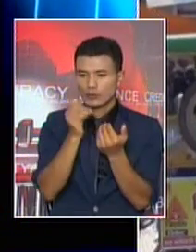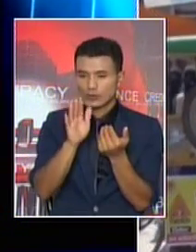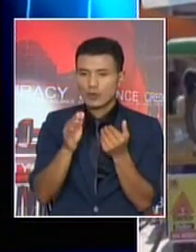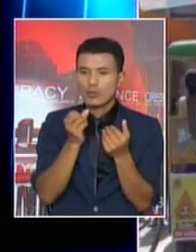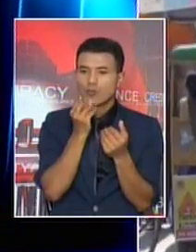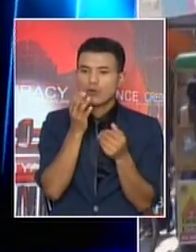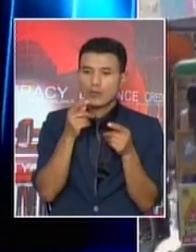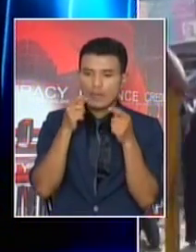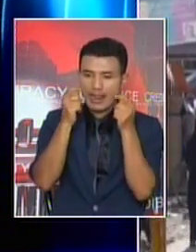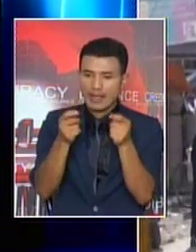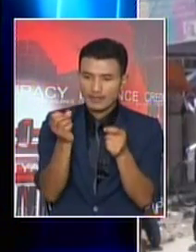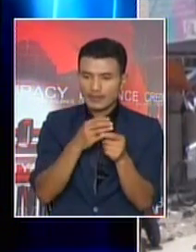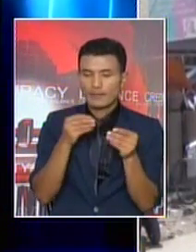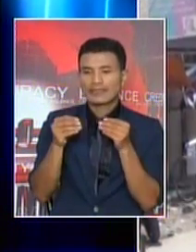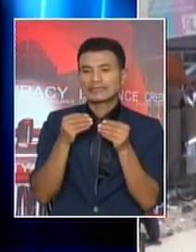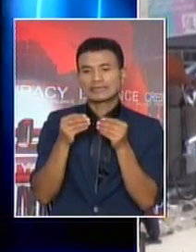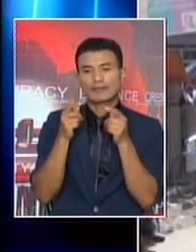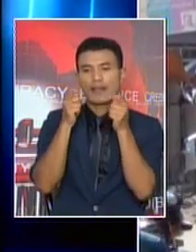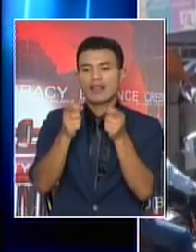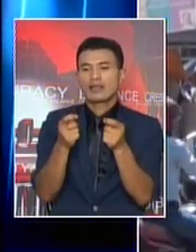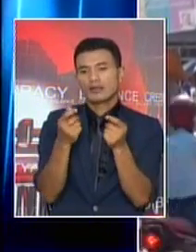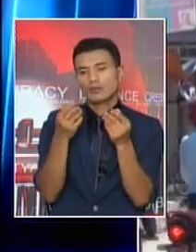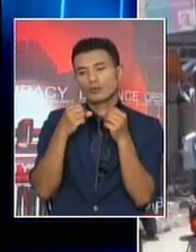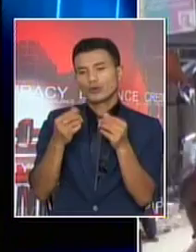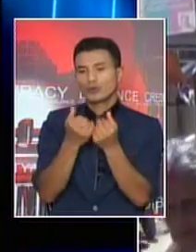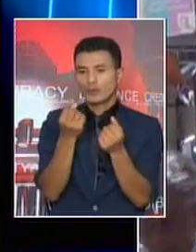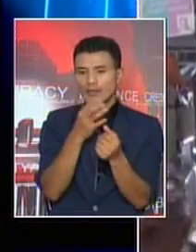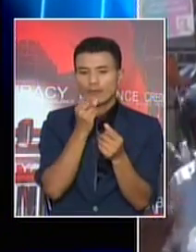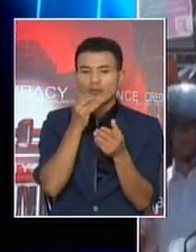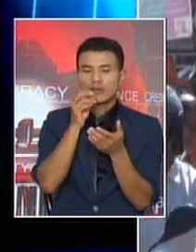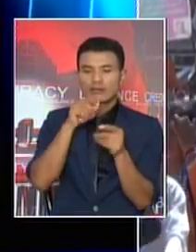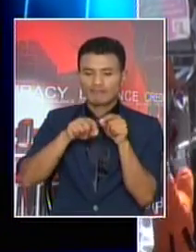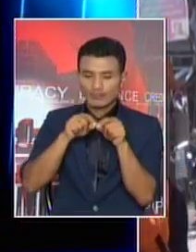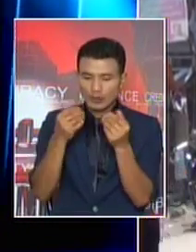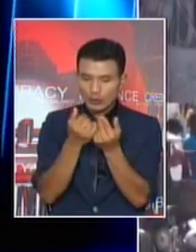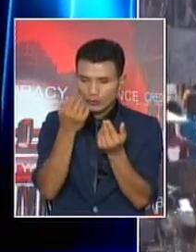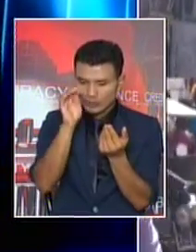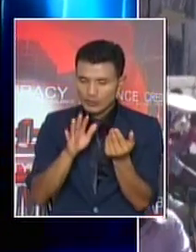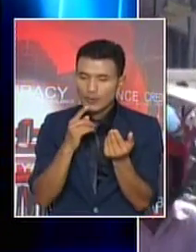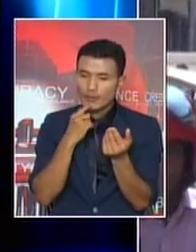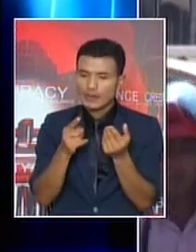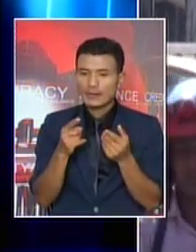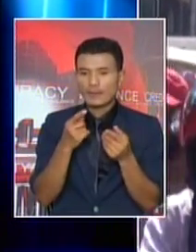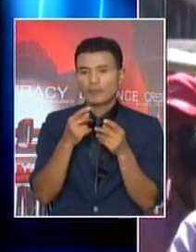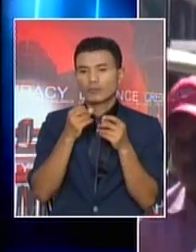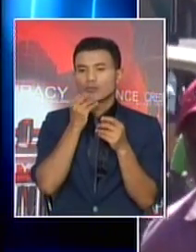प्लास्टिकको मालामा निर्भर हुनुभन्दा फुल खेती गर्न सके आर्थिक रूपमा आत्मनिर्भरका साथै चाडपर्वका बेलामा समेत